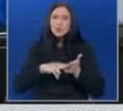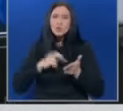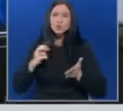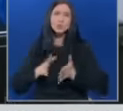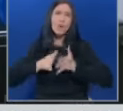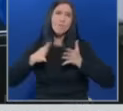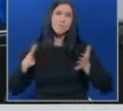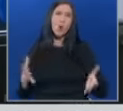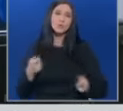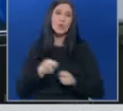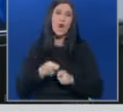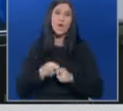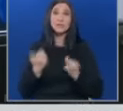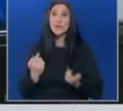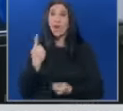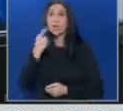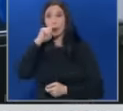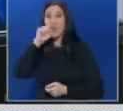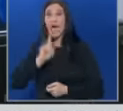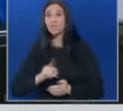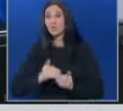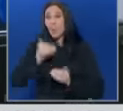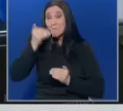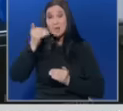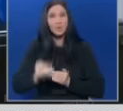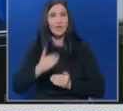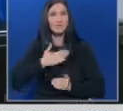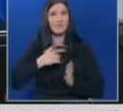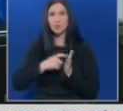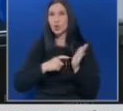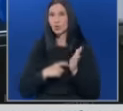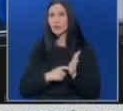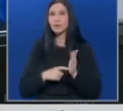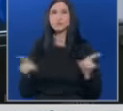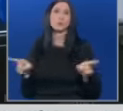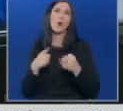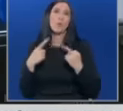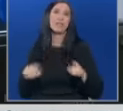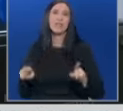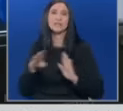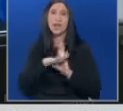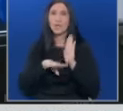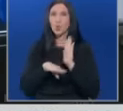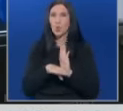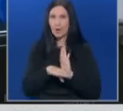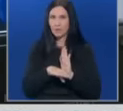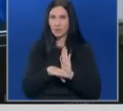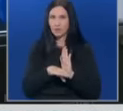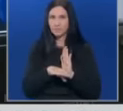за реализиране едни от най-важните приоритети в нашата законодателна и управленска програма.